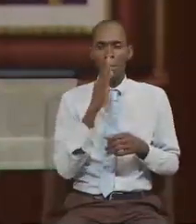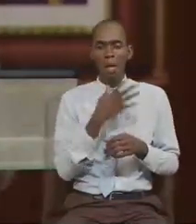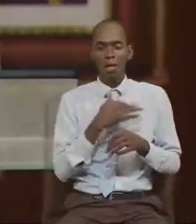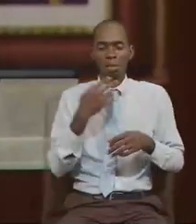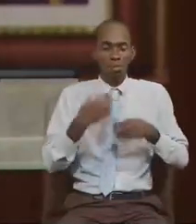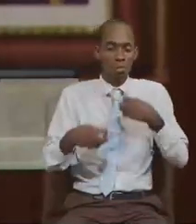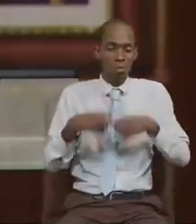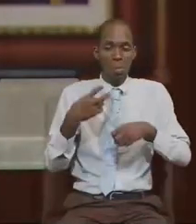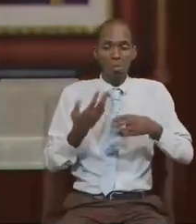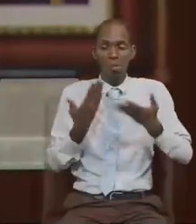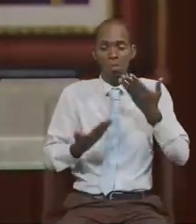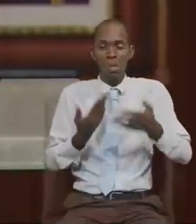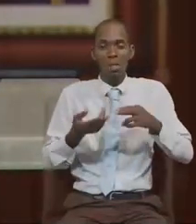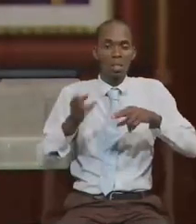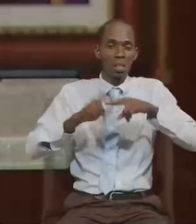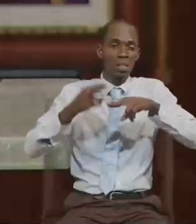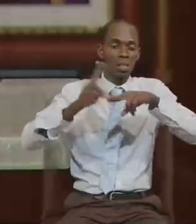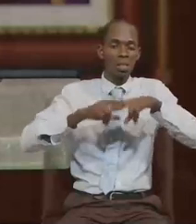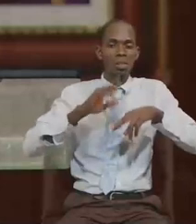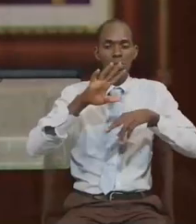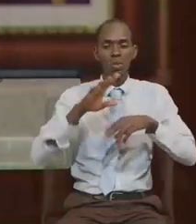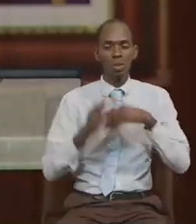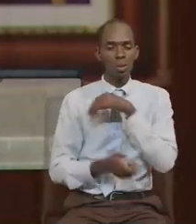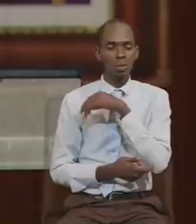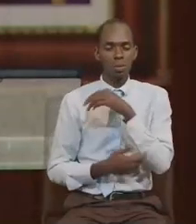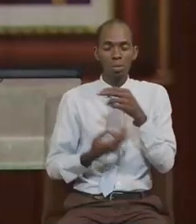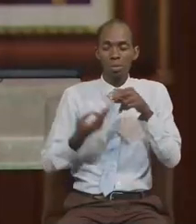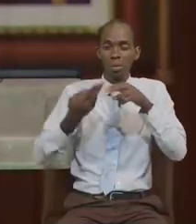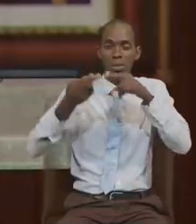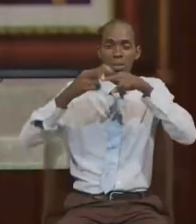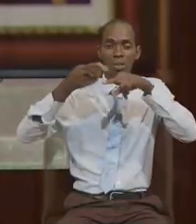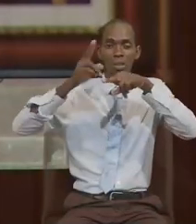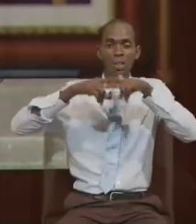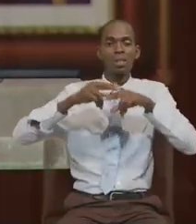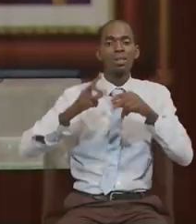les tentations s'augmentent, ainsi